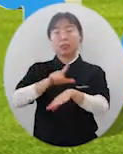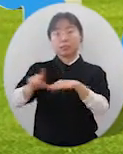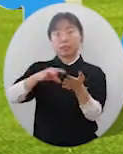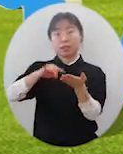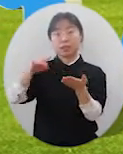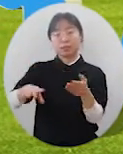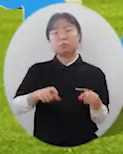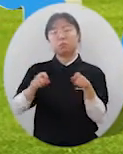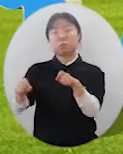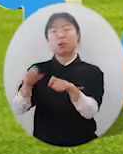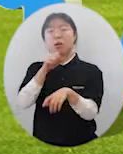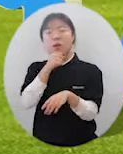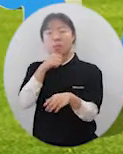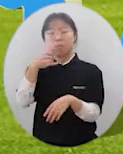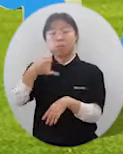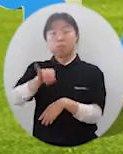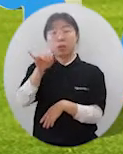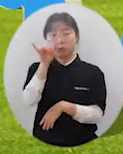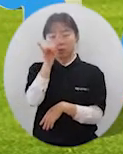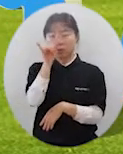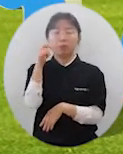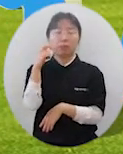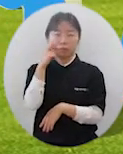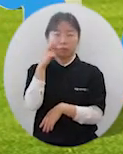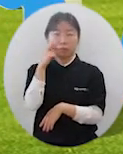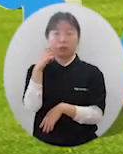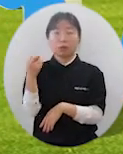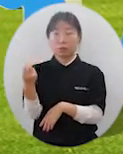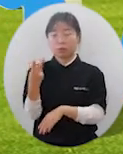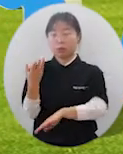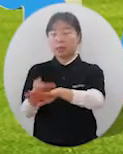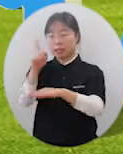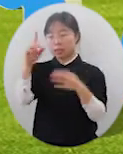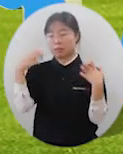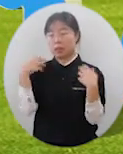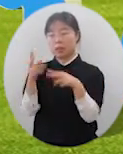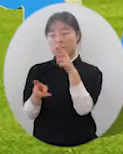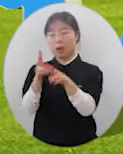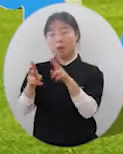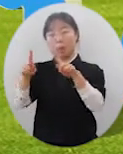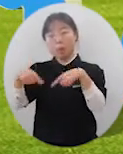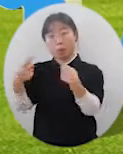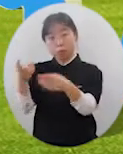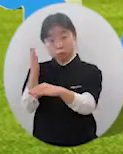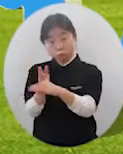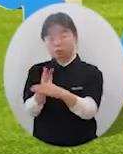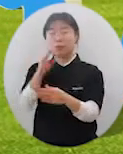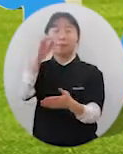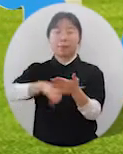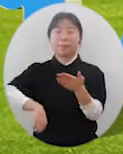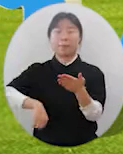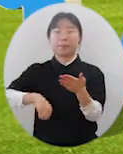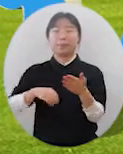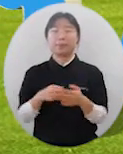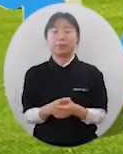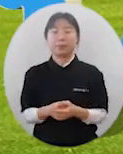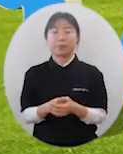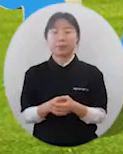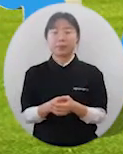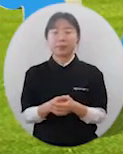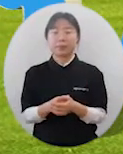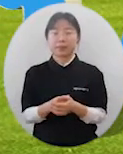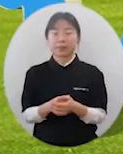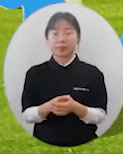불량거래자로 제재 중인 자, 휴업 중이거나 정부 지원 사업 참여 제한 중인 기업은 제외됩니다. 신청을 원하는